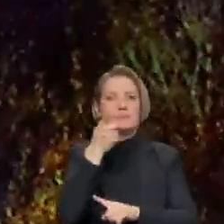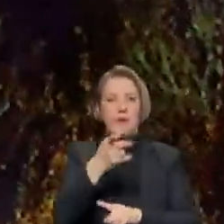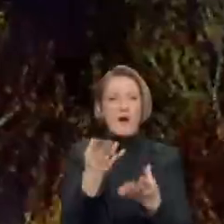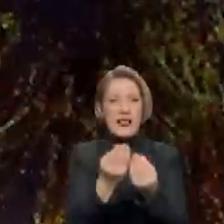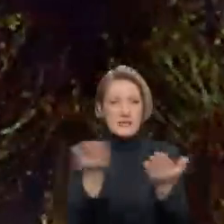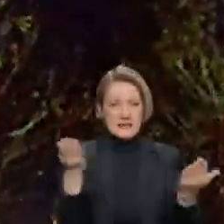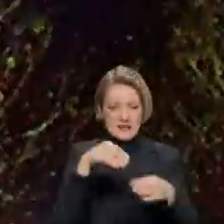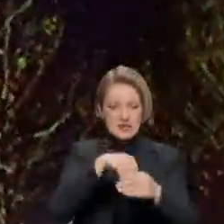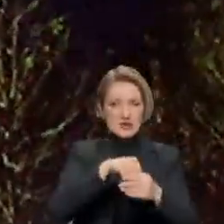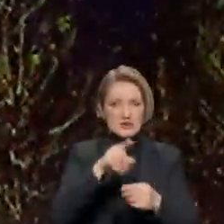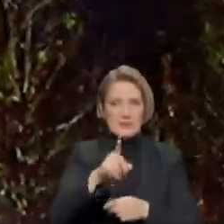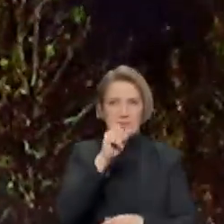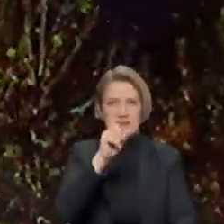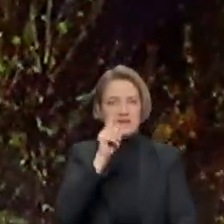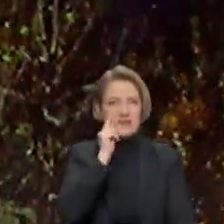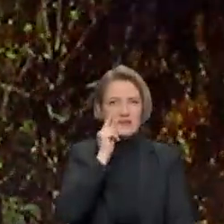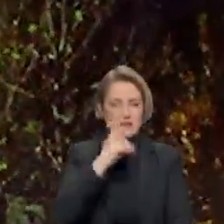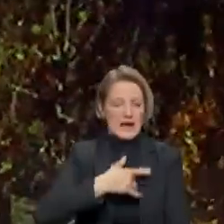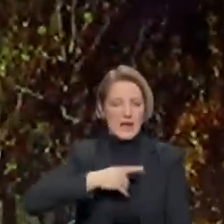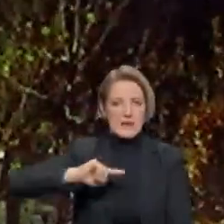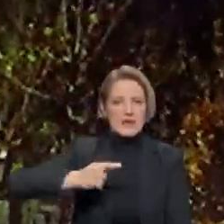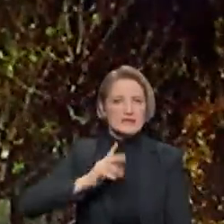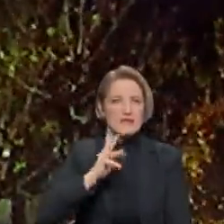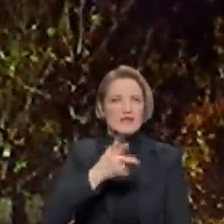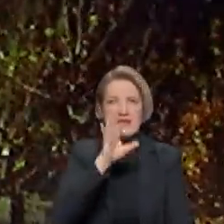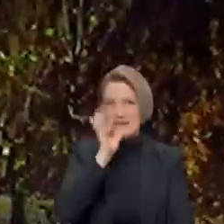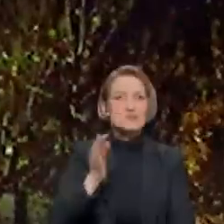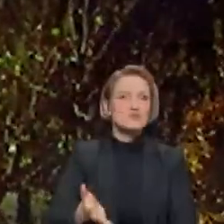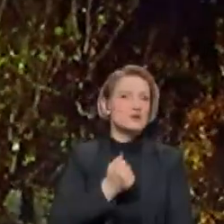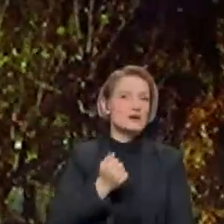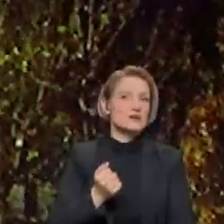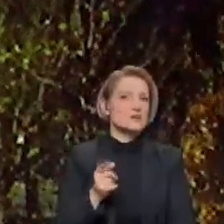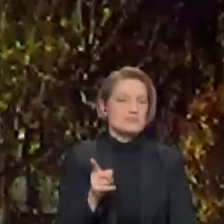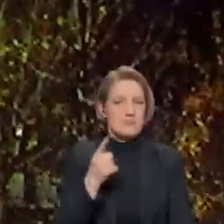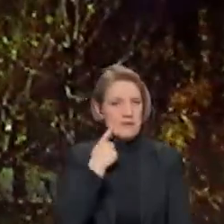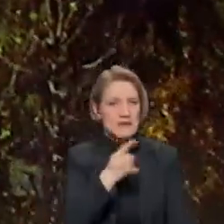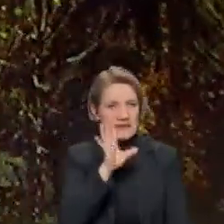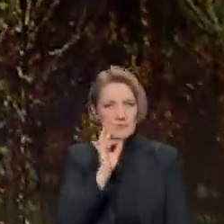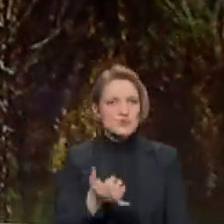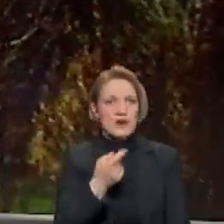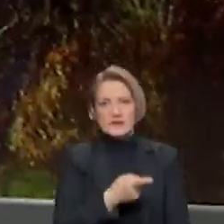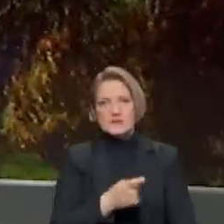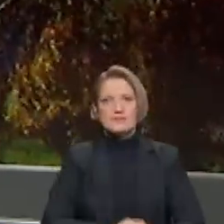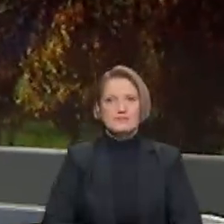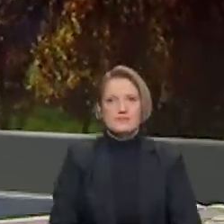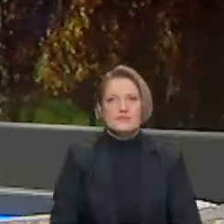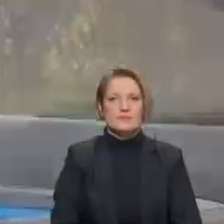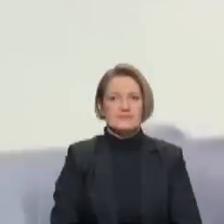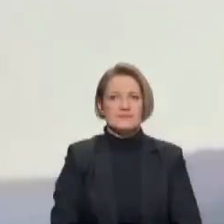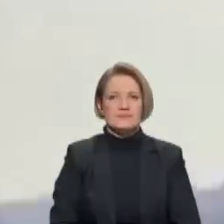o kalabalığın içinde bir kişi kalp krizi geçirdi. Kim kurtardı? Bakın kim kurtardı.